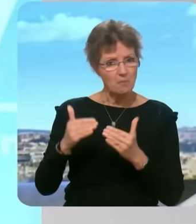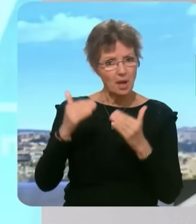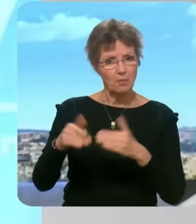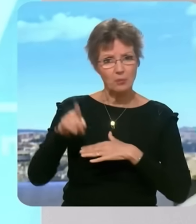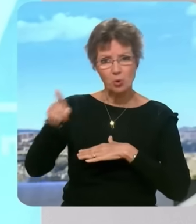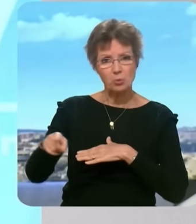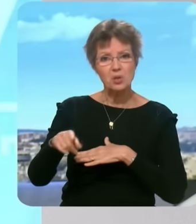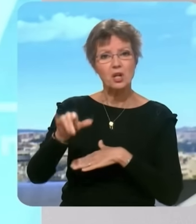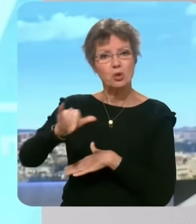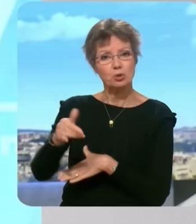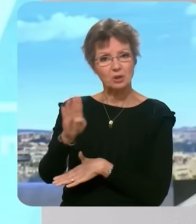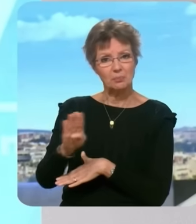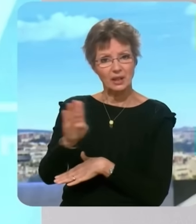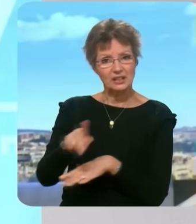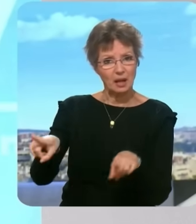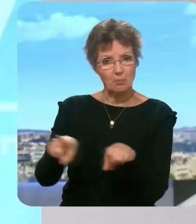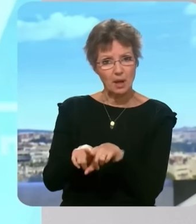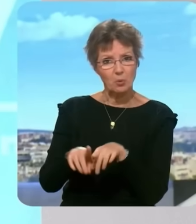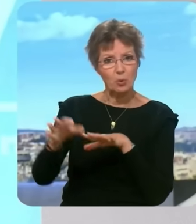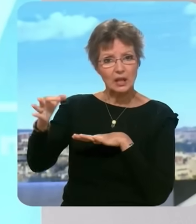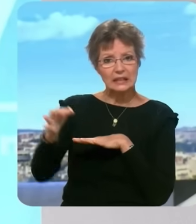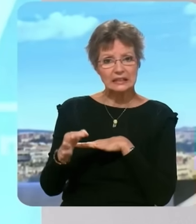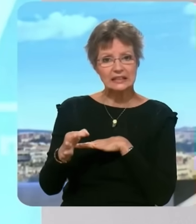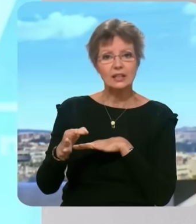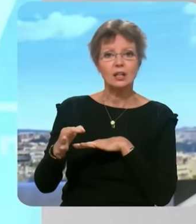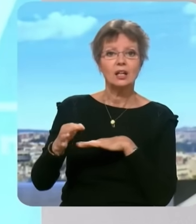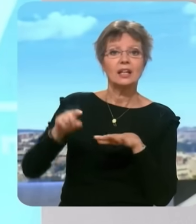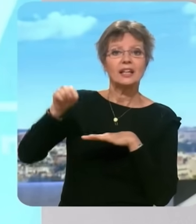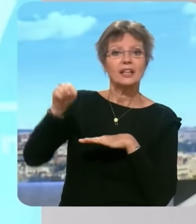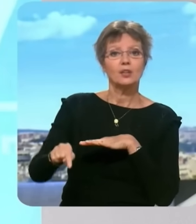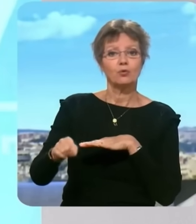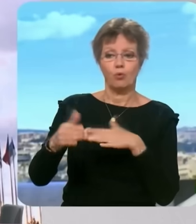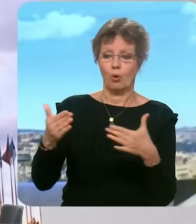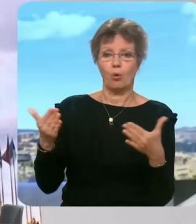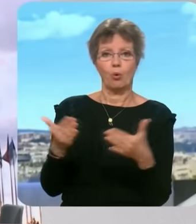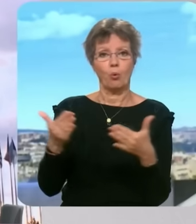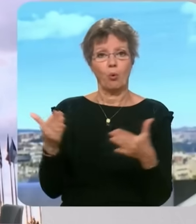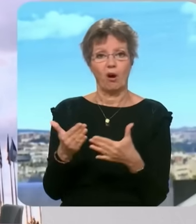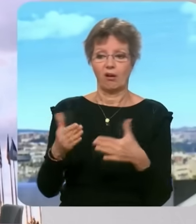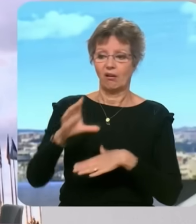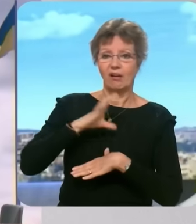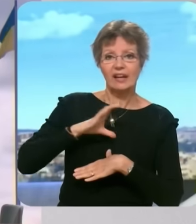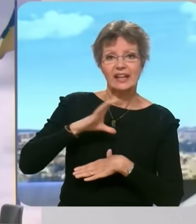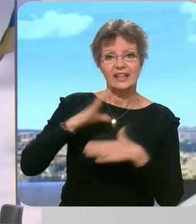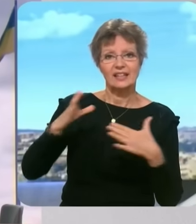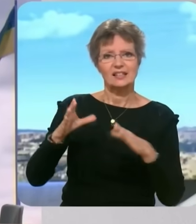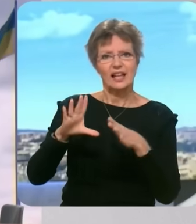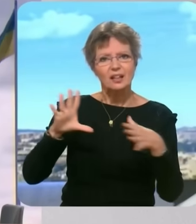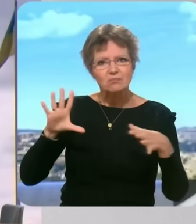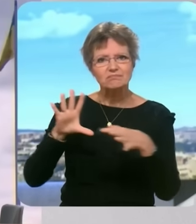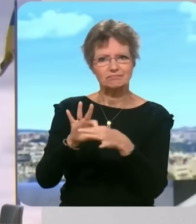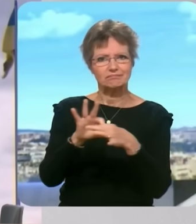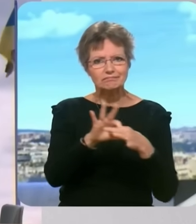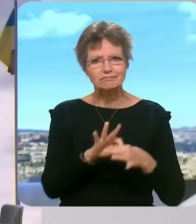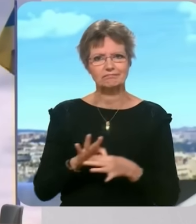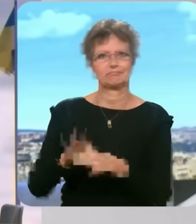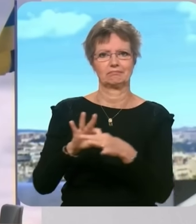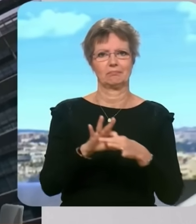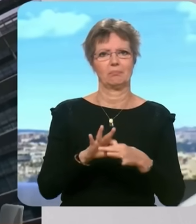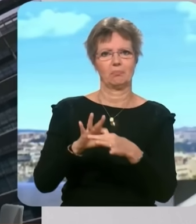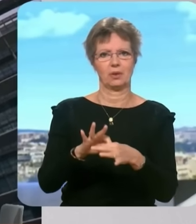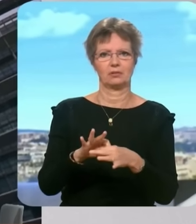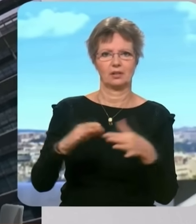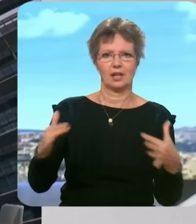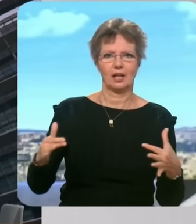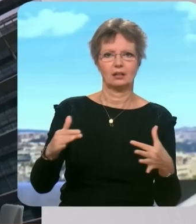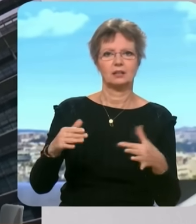concédé au moment de ses vœux où il a dit qu'en effet, il faudrait que son groupe demain travaille une coalition, une collaboration en tout cas avec le